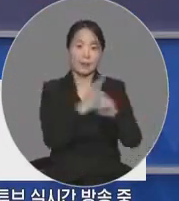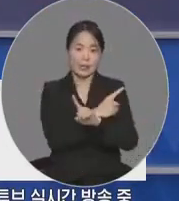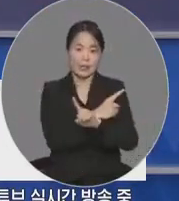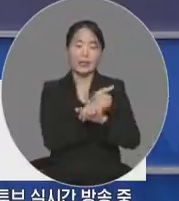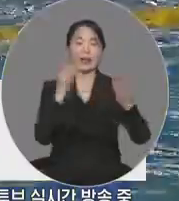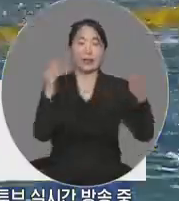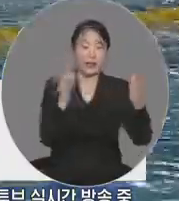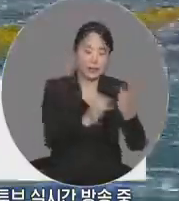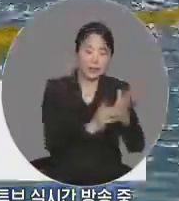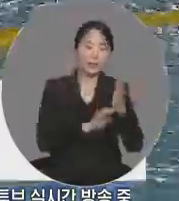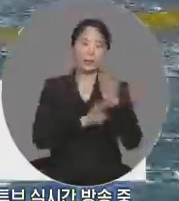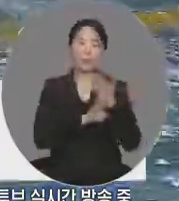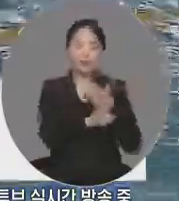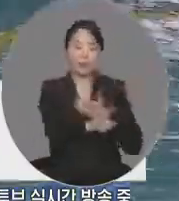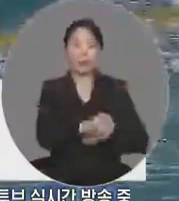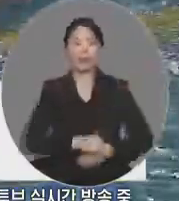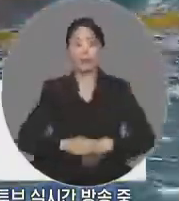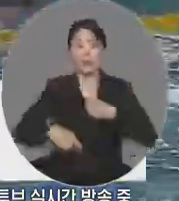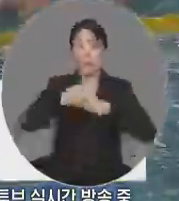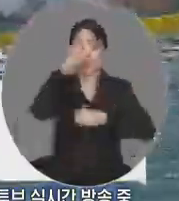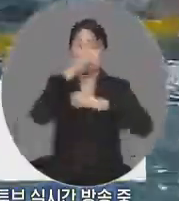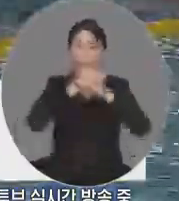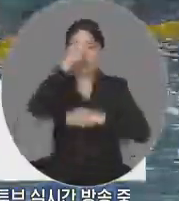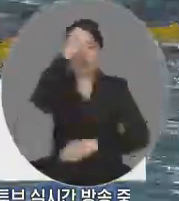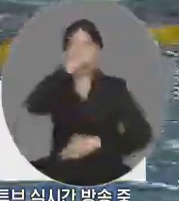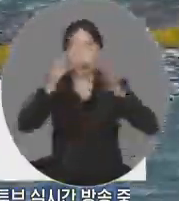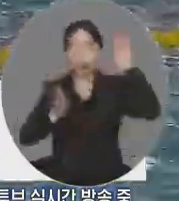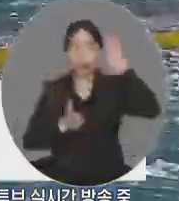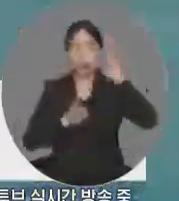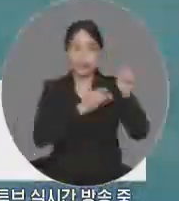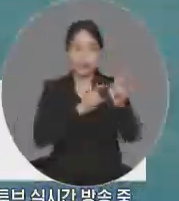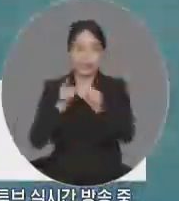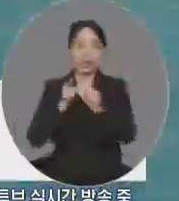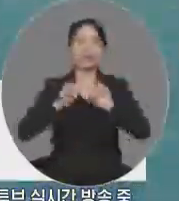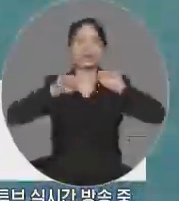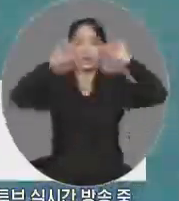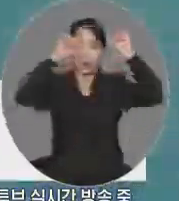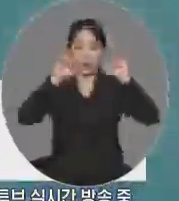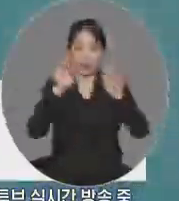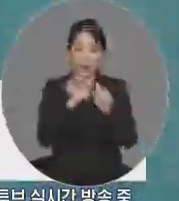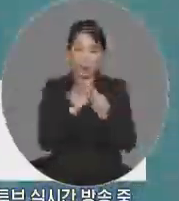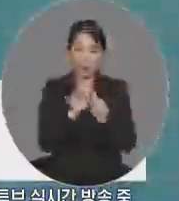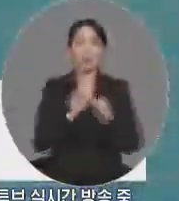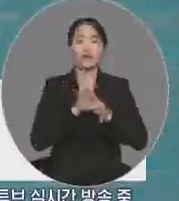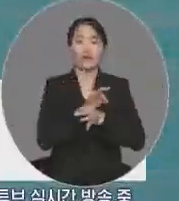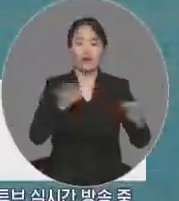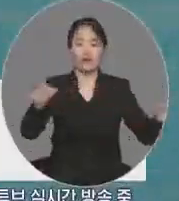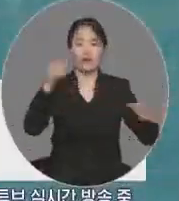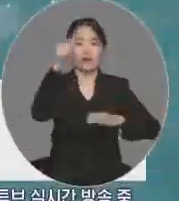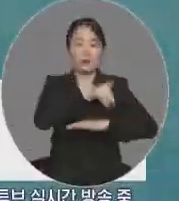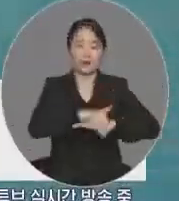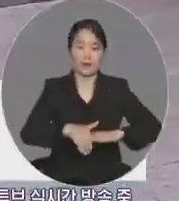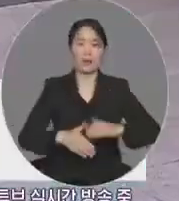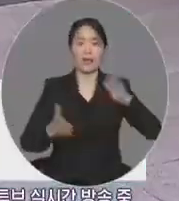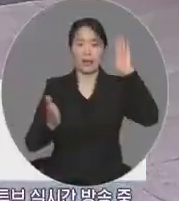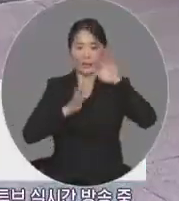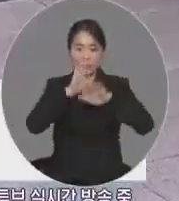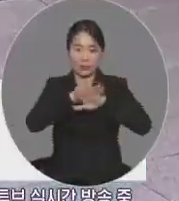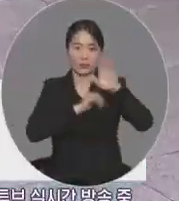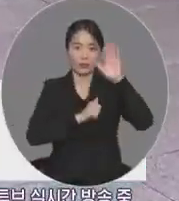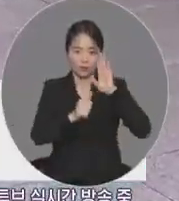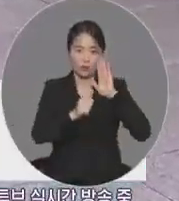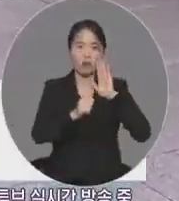개정을 해서 초중등 학생들에게도 체육 장학금을 지급하여 학생